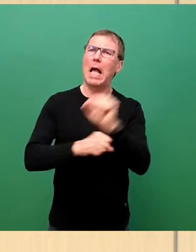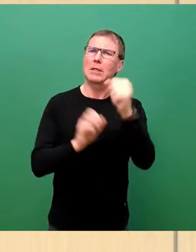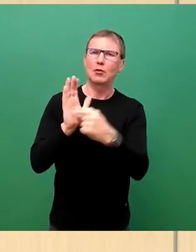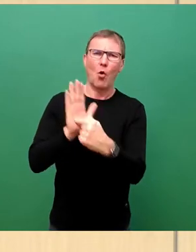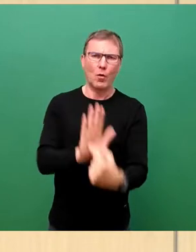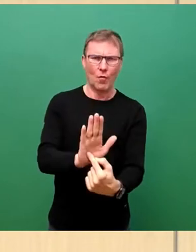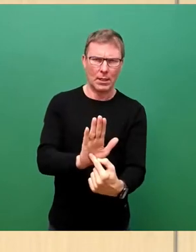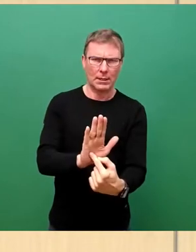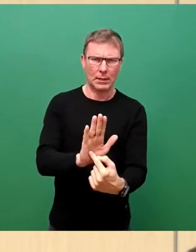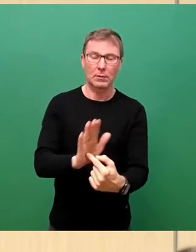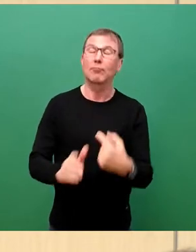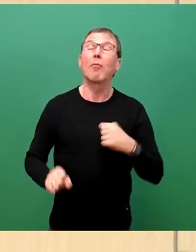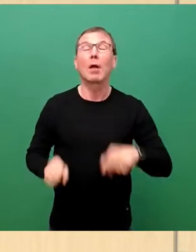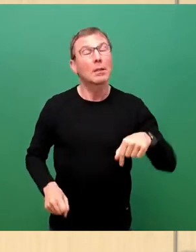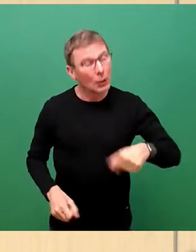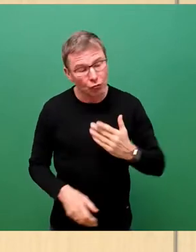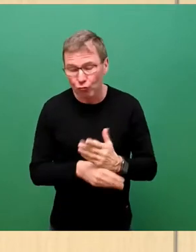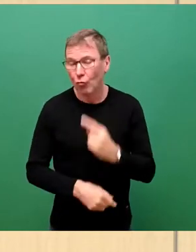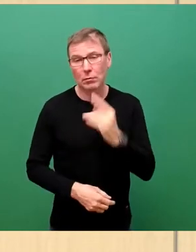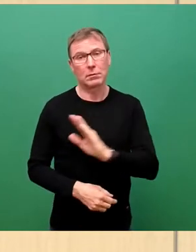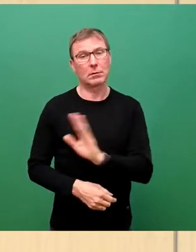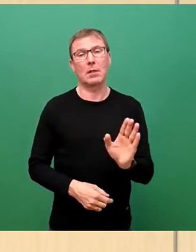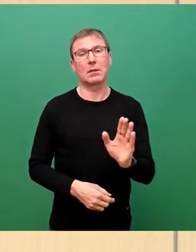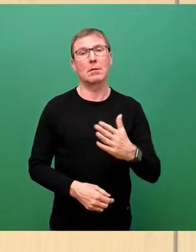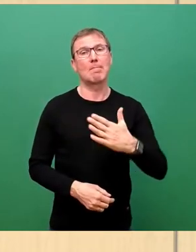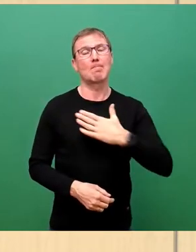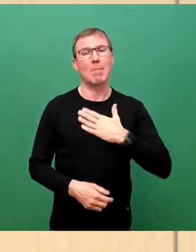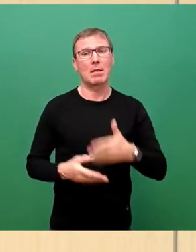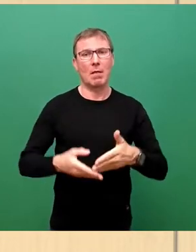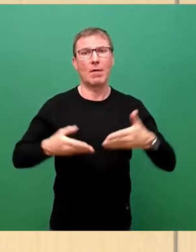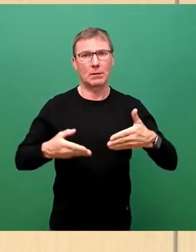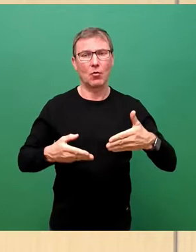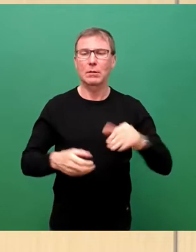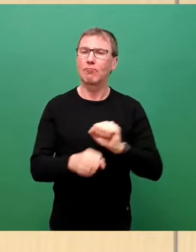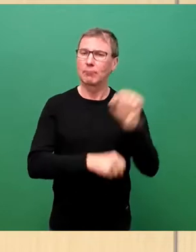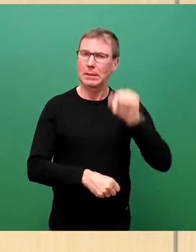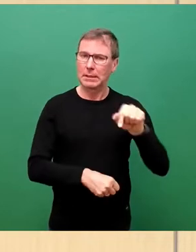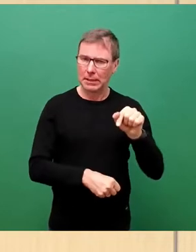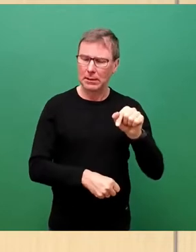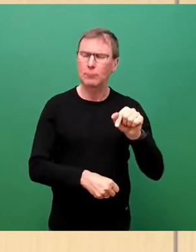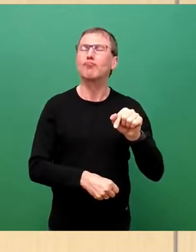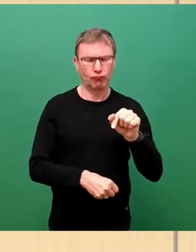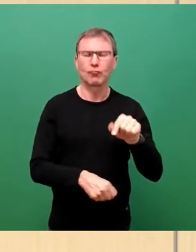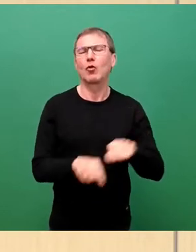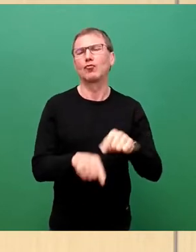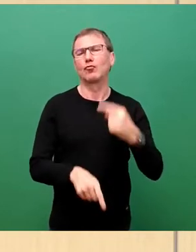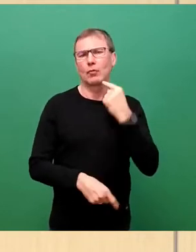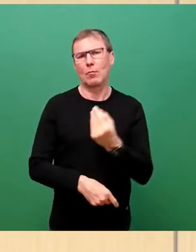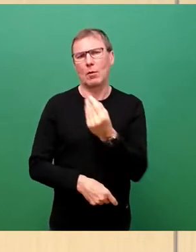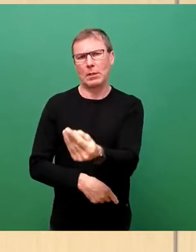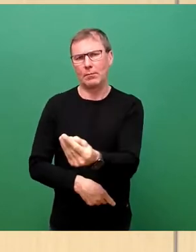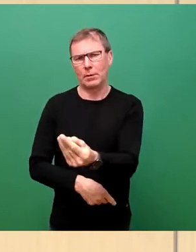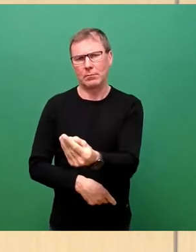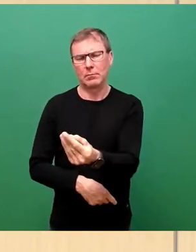ich kann jetzt schon ankündigen, dass auch meine Fraktion der Dissidenten dem mehrheitlich zustimmen wird, unabhängig